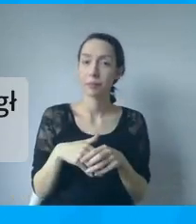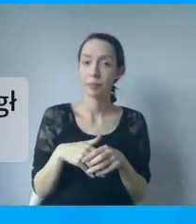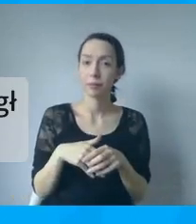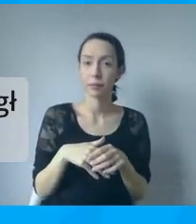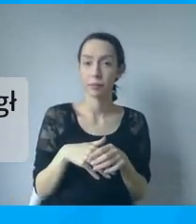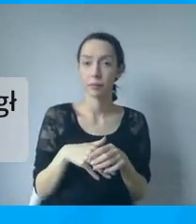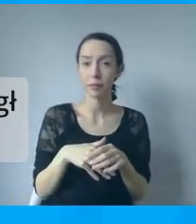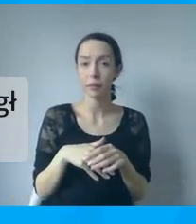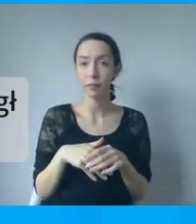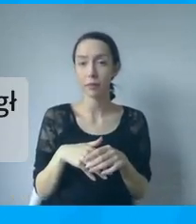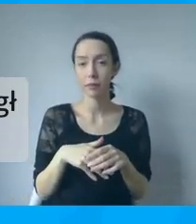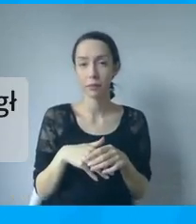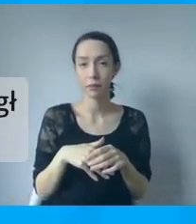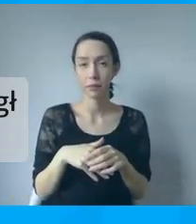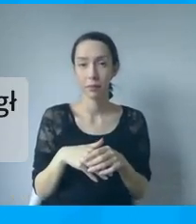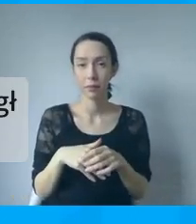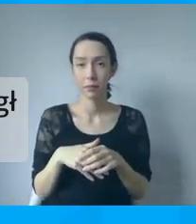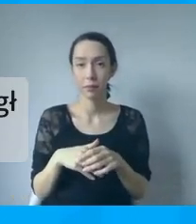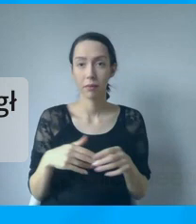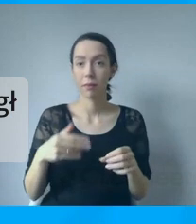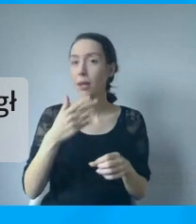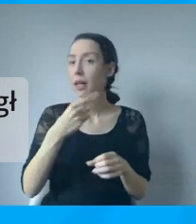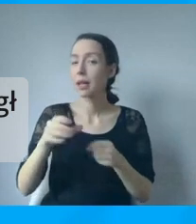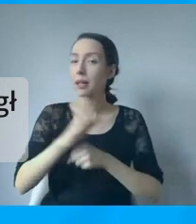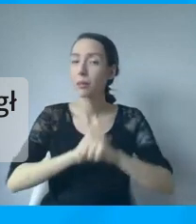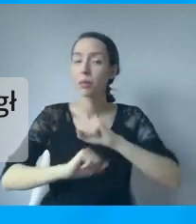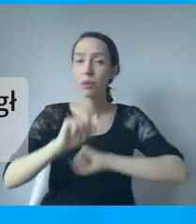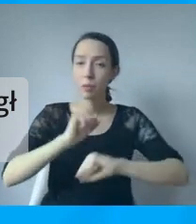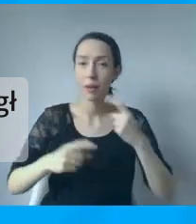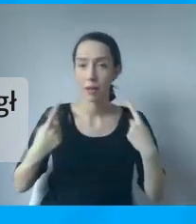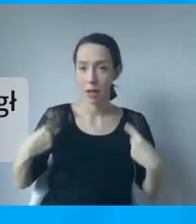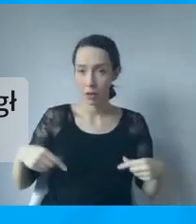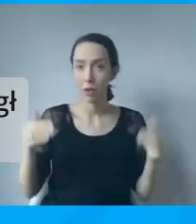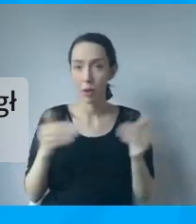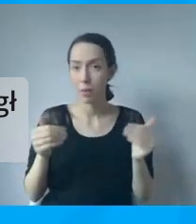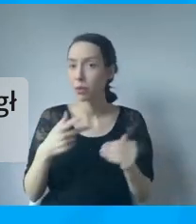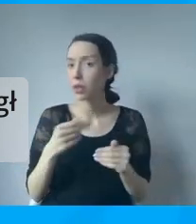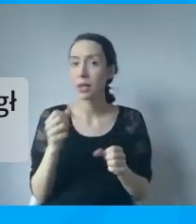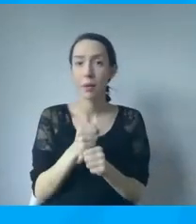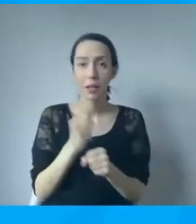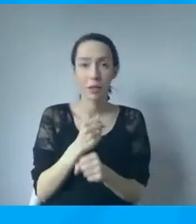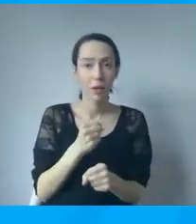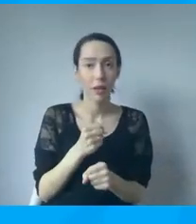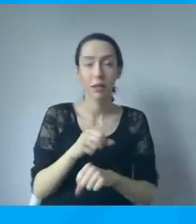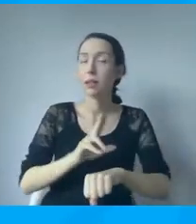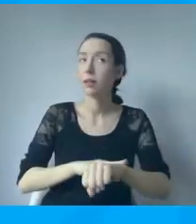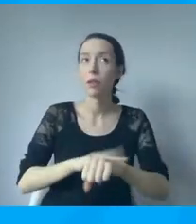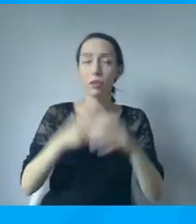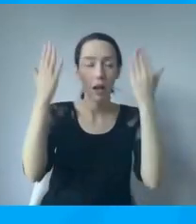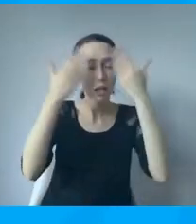a na przykład ktoś z niepełnosprawnością nie będzie mógł pracować w godzinach nocnych. No więc tutaj